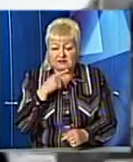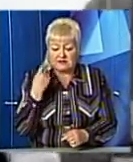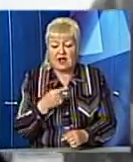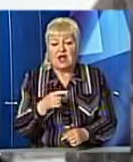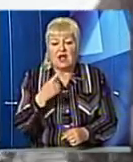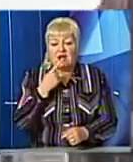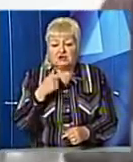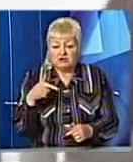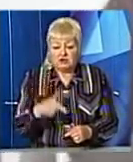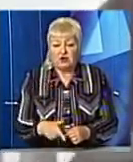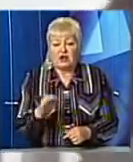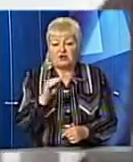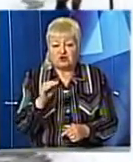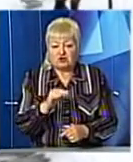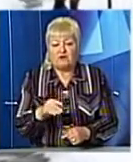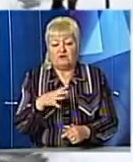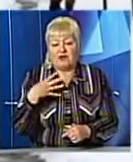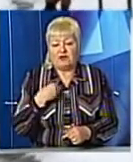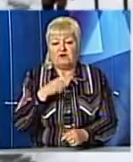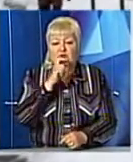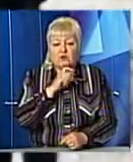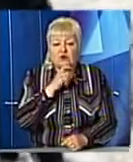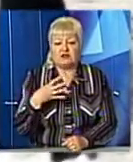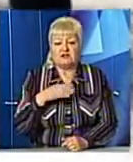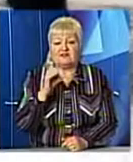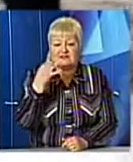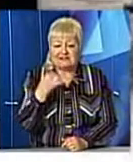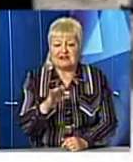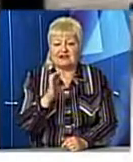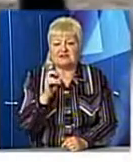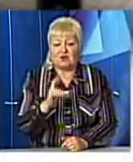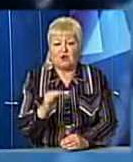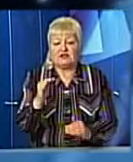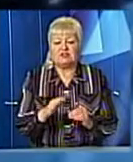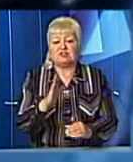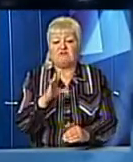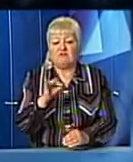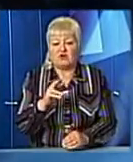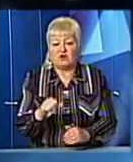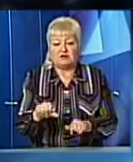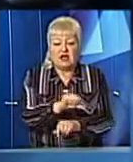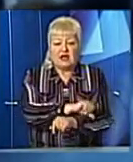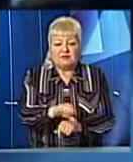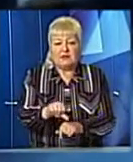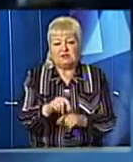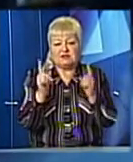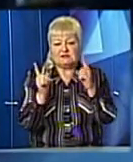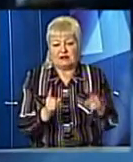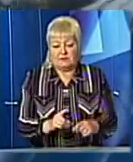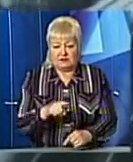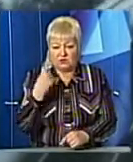Жовква-Червоноград, Львів-Броди та Львів-Стрий-Сколе-Нижні Ворота на межі із Закарпатською областю.